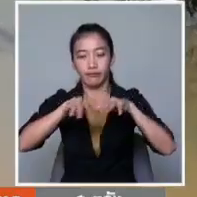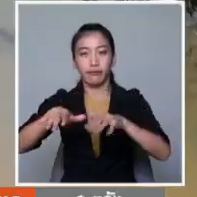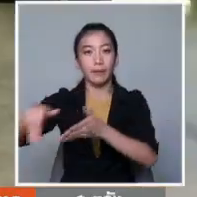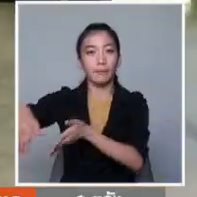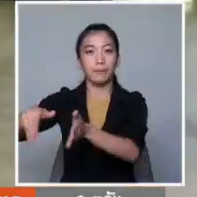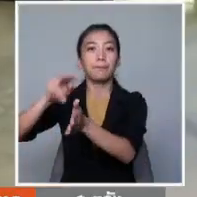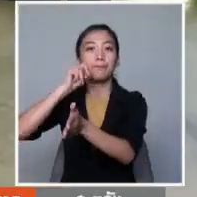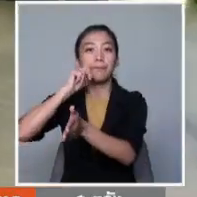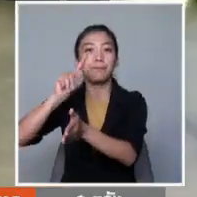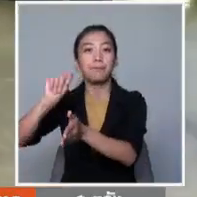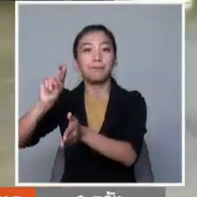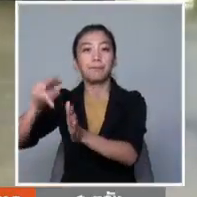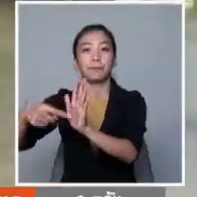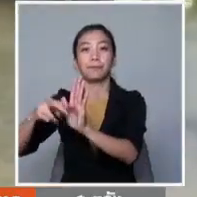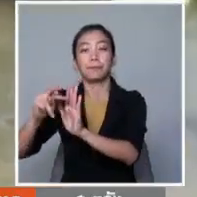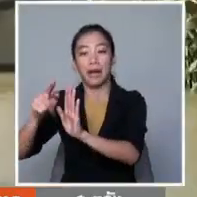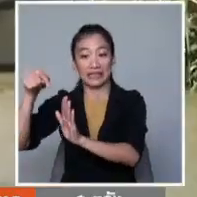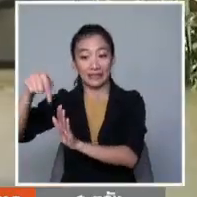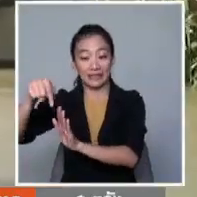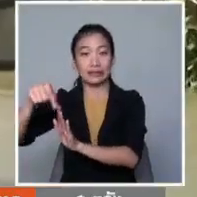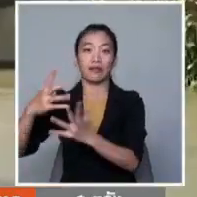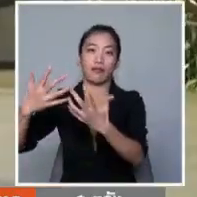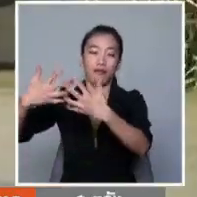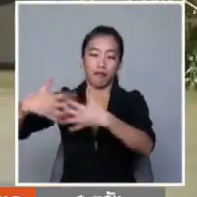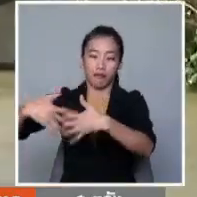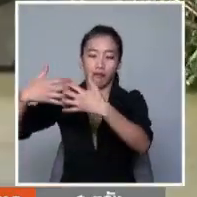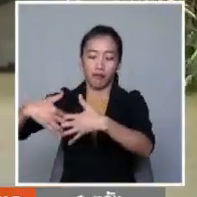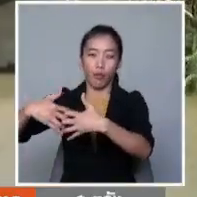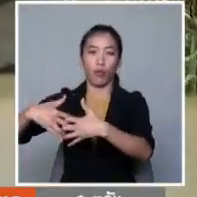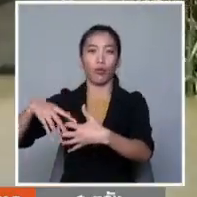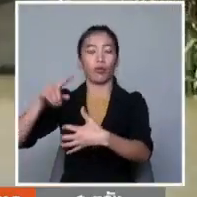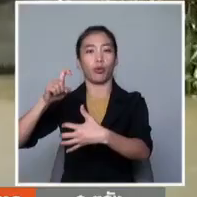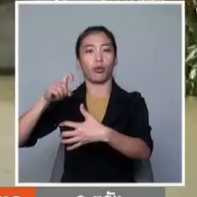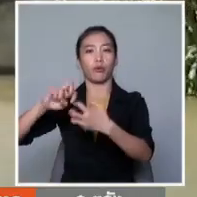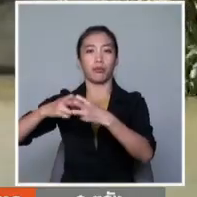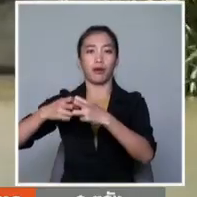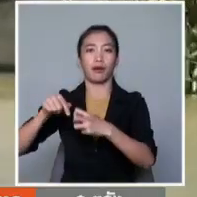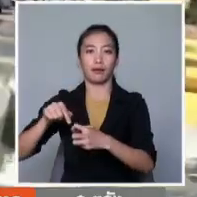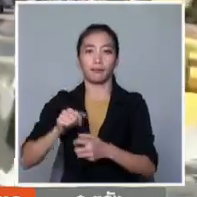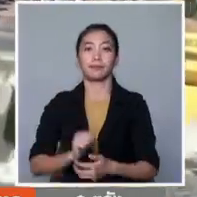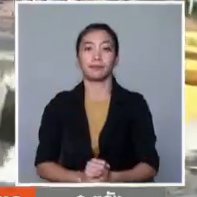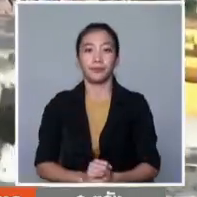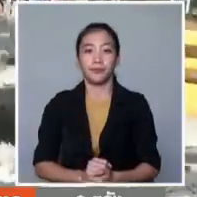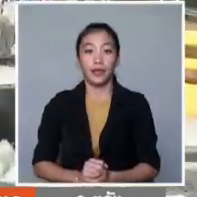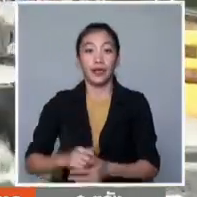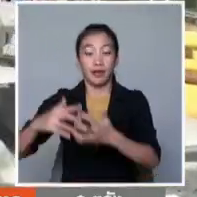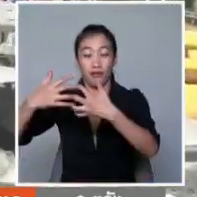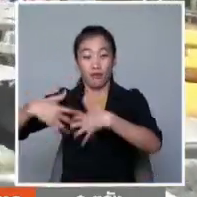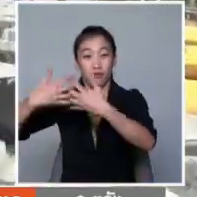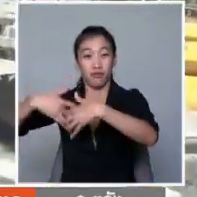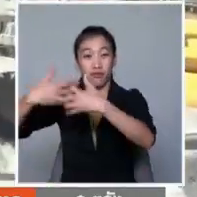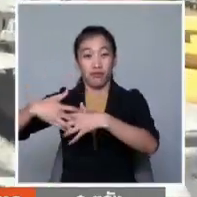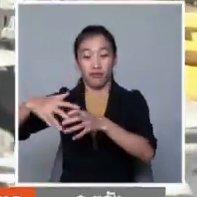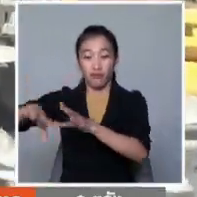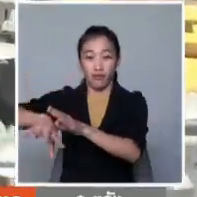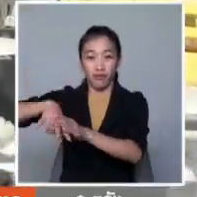ให้แม่น้ำตรังและก็คลองผันน้ำไม่สามารถรองรับน้ำได้ทั้งหมดเครื่องสูบน้ำนี้นะคะบอกว่าจะมีการ